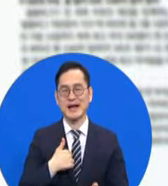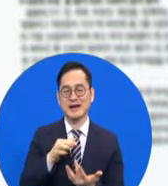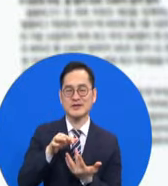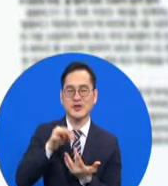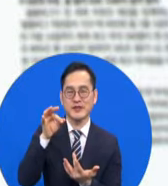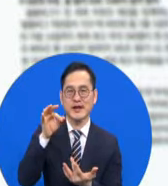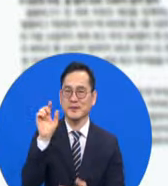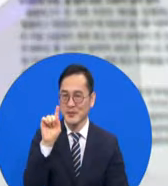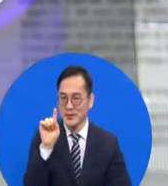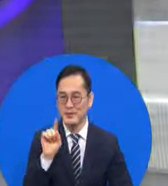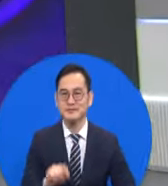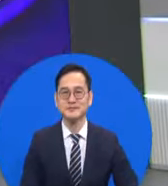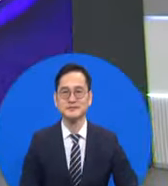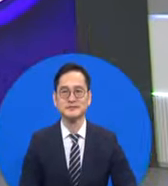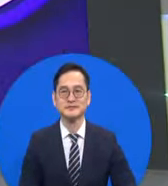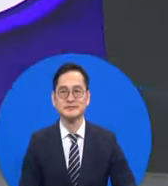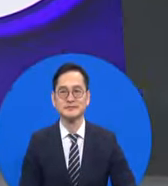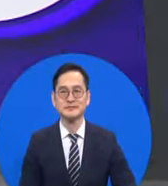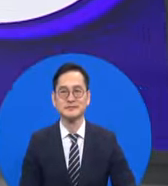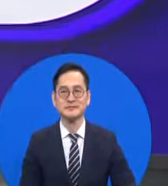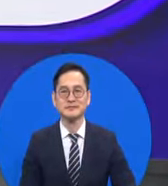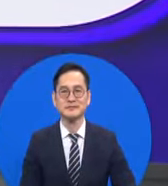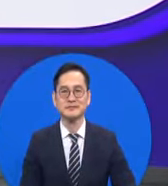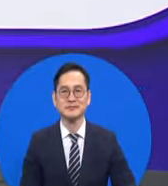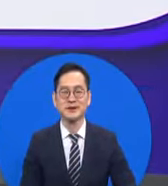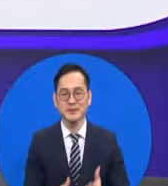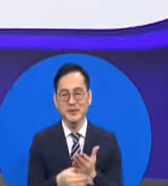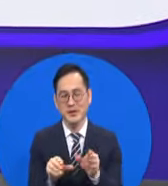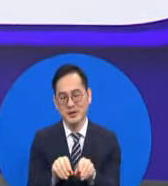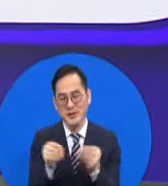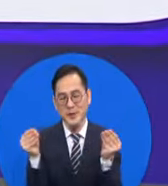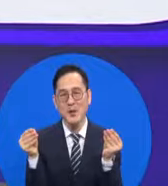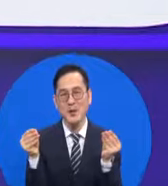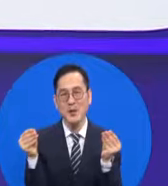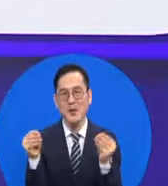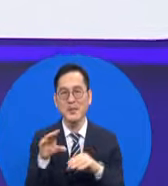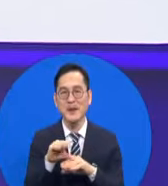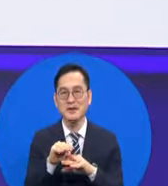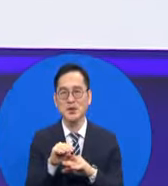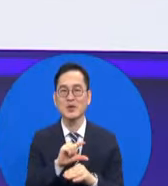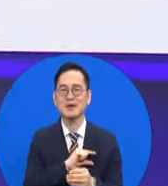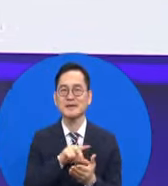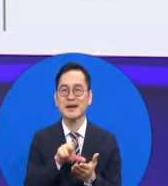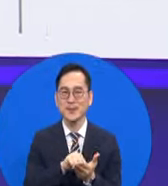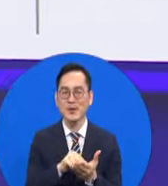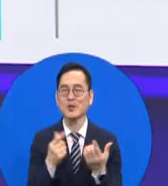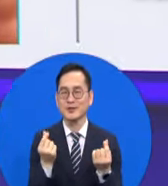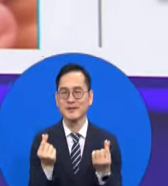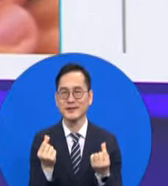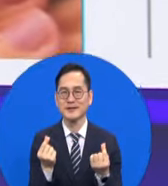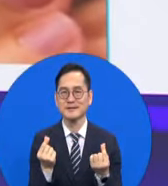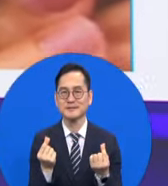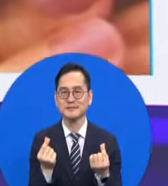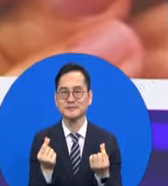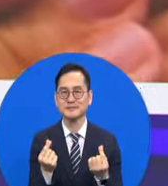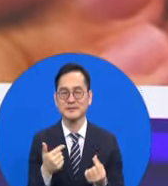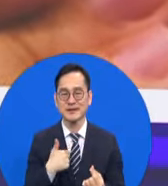마침 저희 채널A의 개표방송 주제이기도 합니다. 나의 선택 2024.